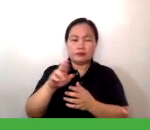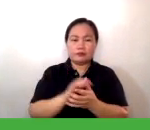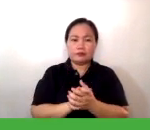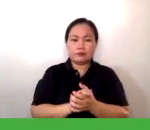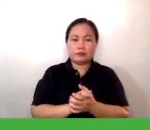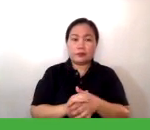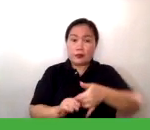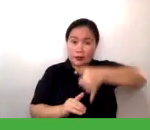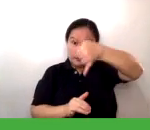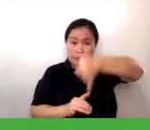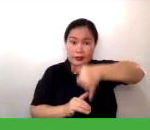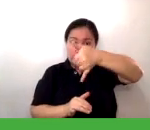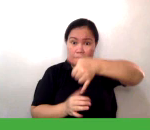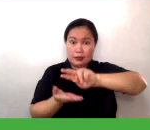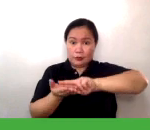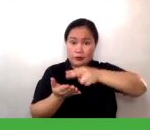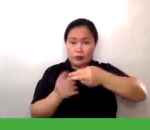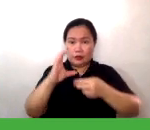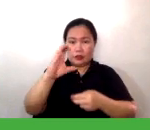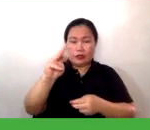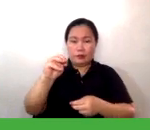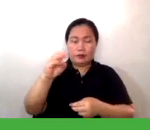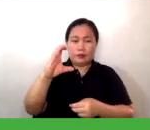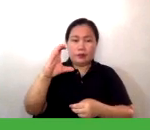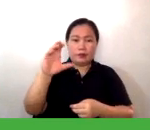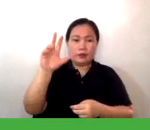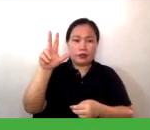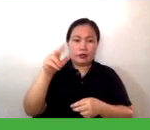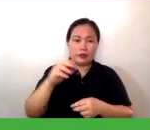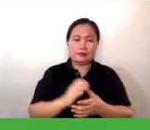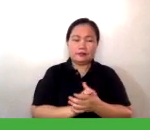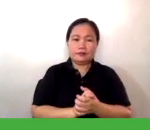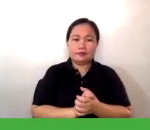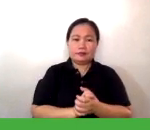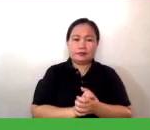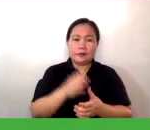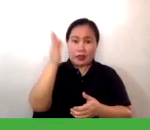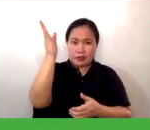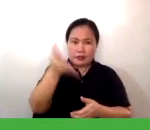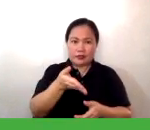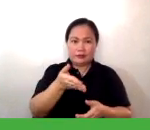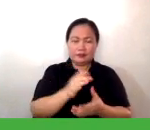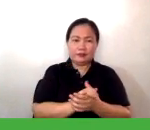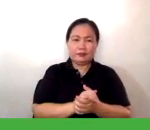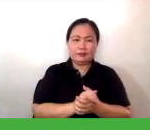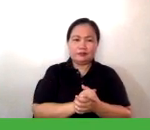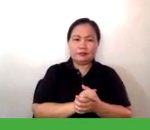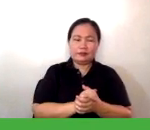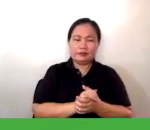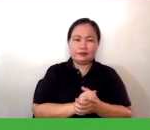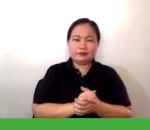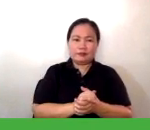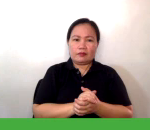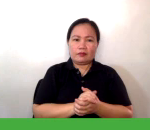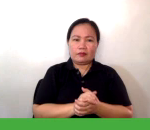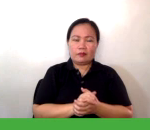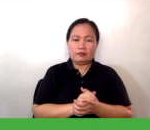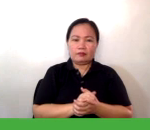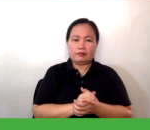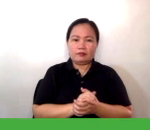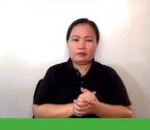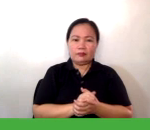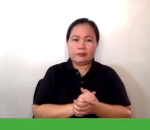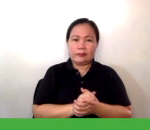Okay? Now, pwede tayo mag-divide ha kasi same unit na sila. So, this will be cancelled. So, 225